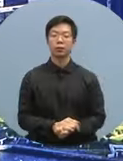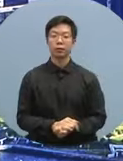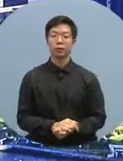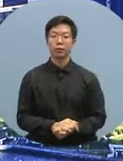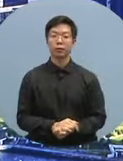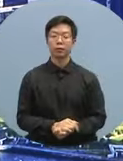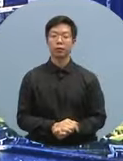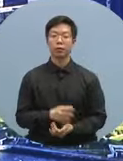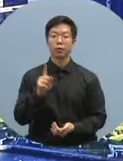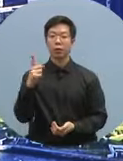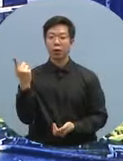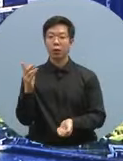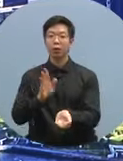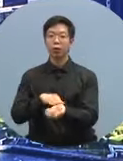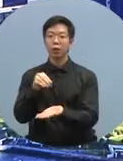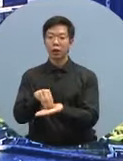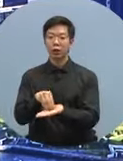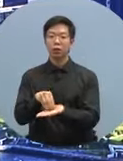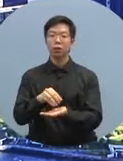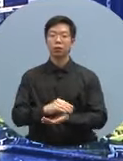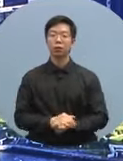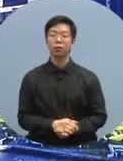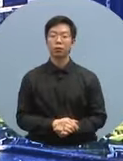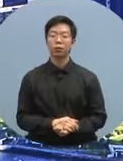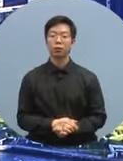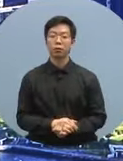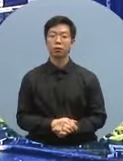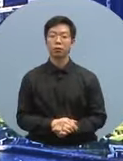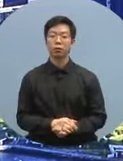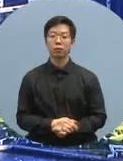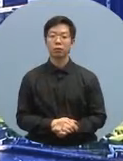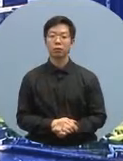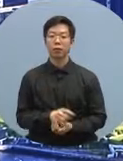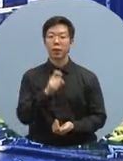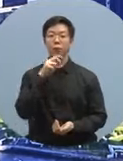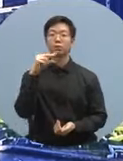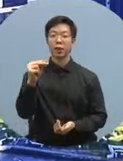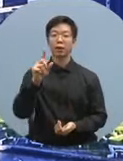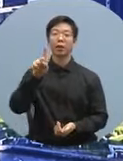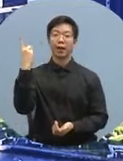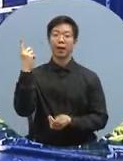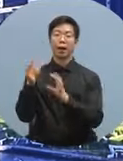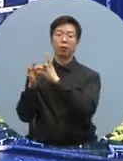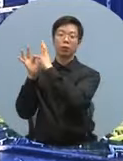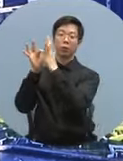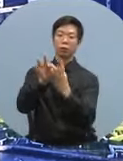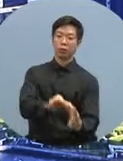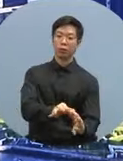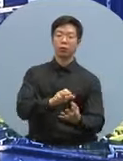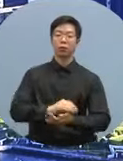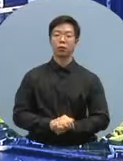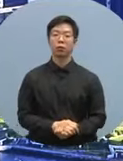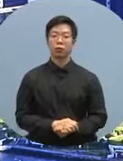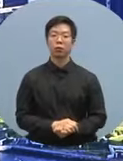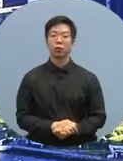另外在這個其他的個案裡面有7宗就是跟其他個案相關